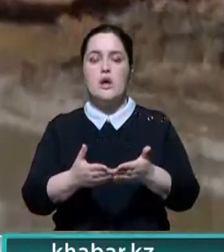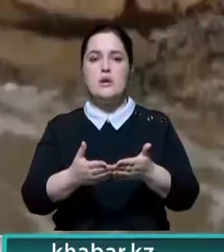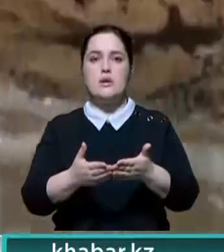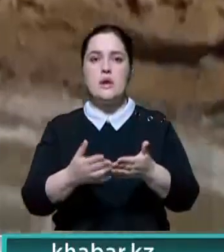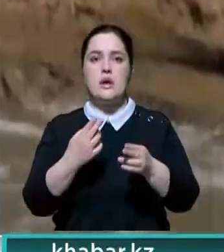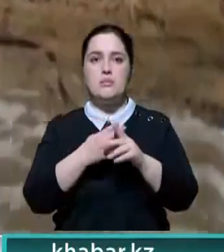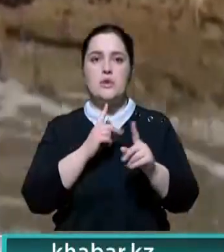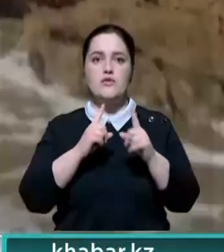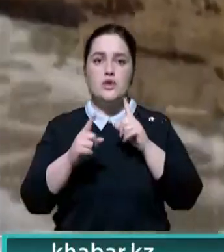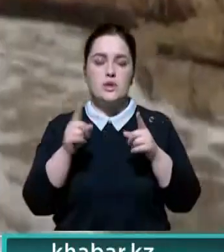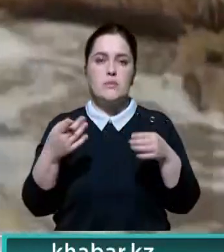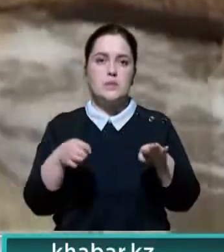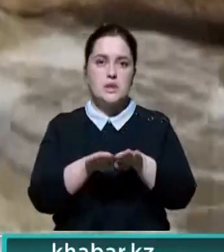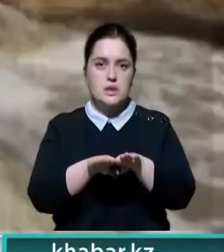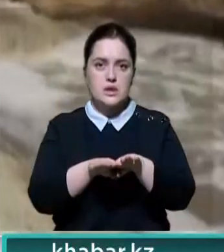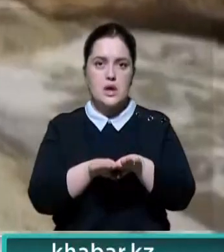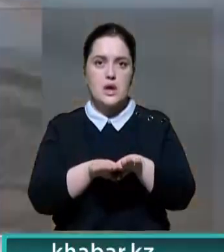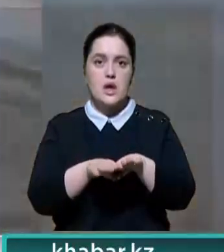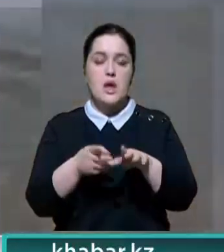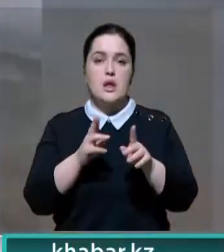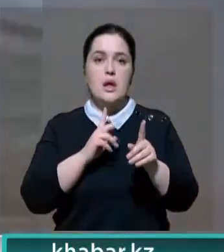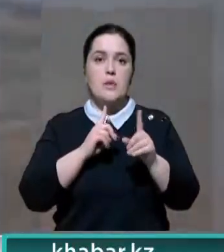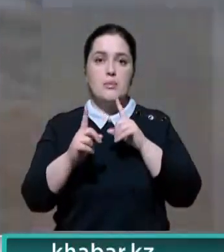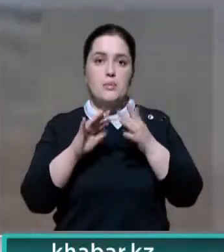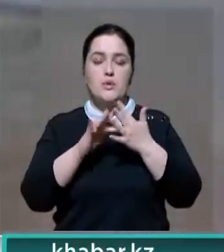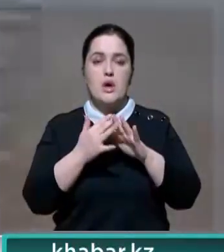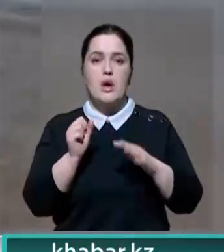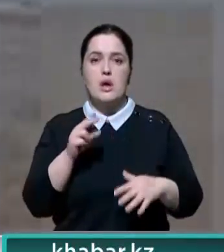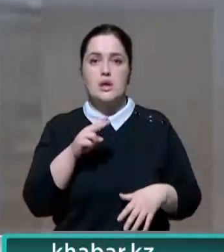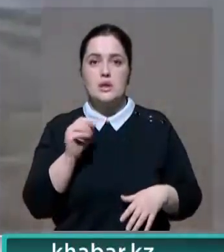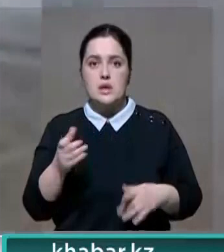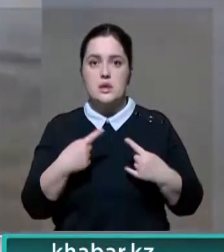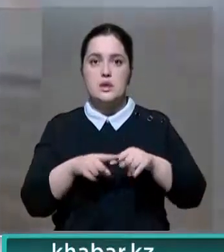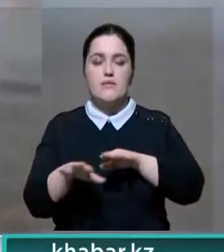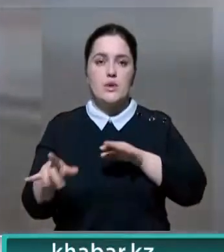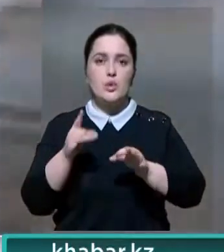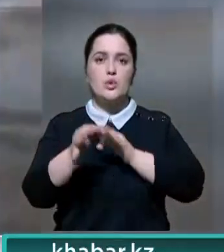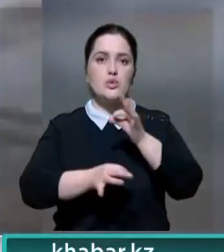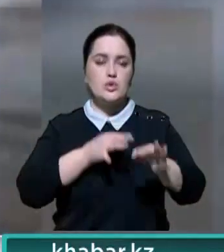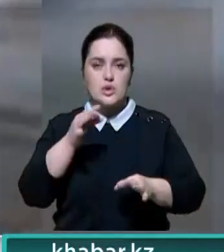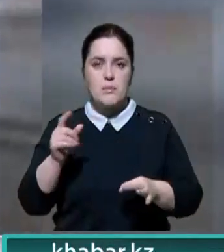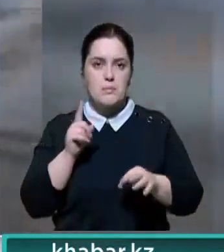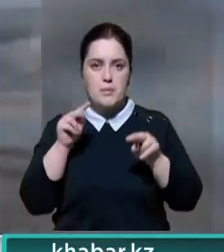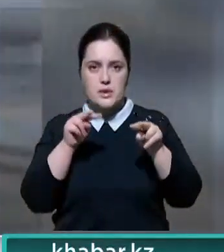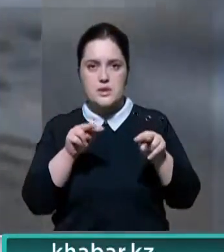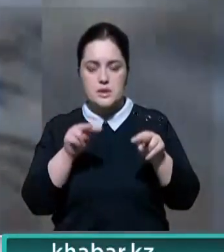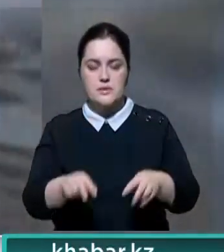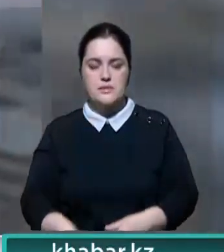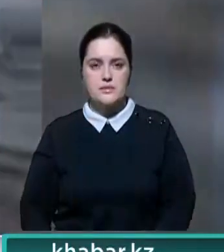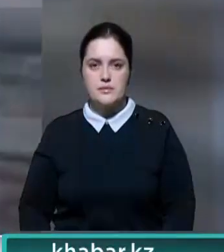для остального транспорта движение Там закрыто для переправы жители посёлка Актас организованы круглосуточные